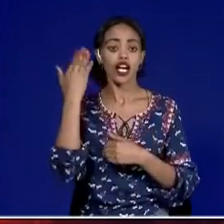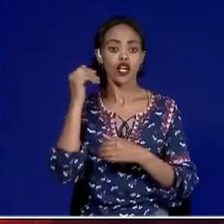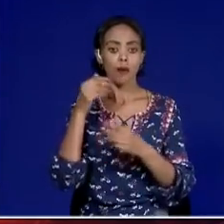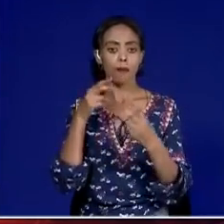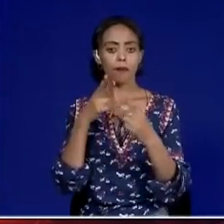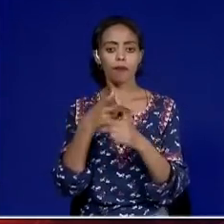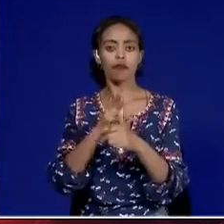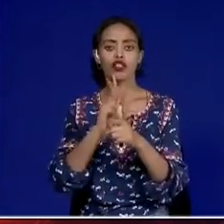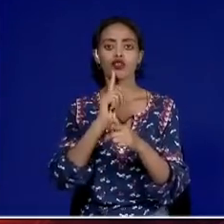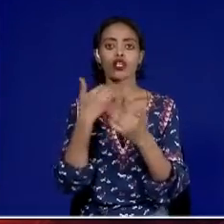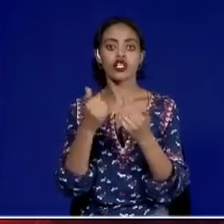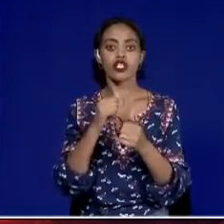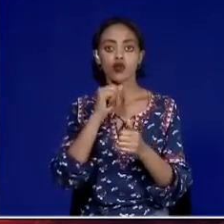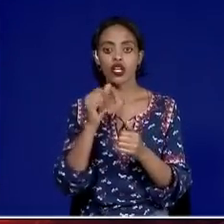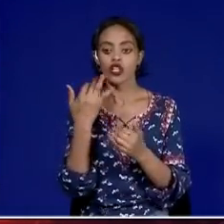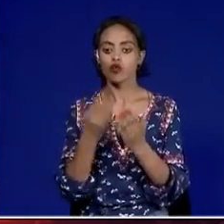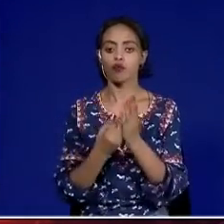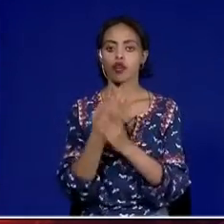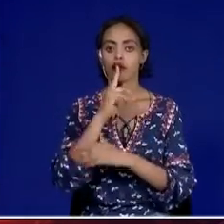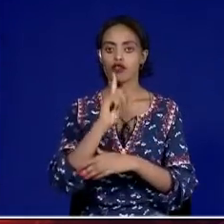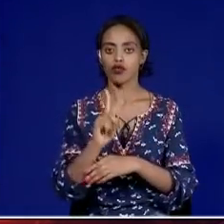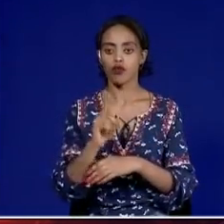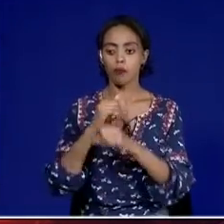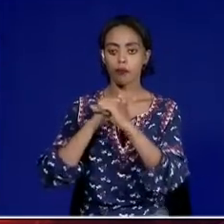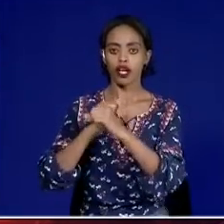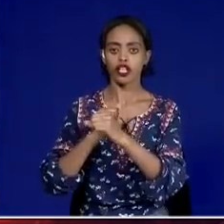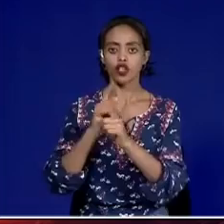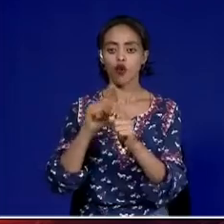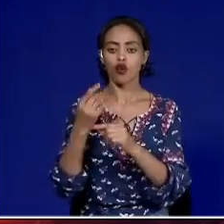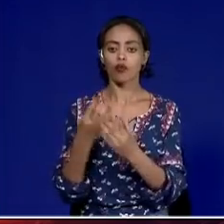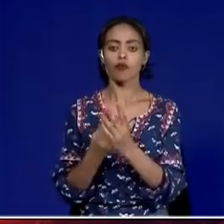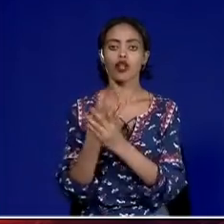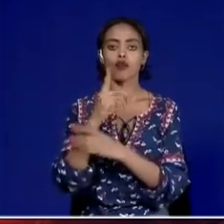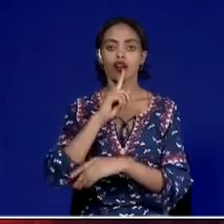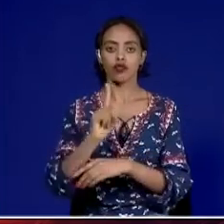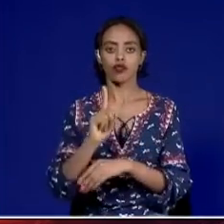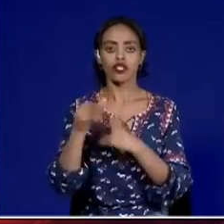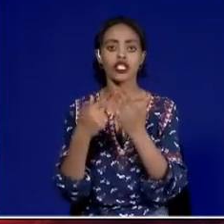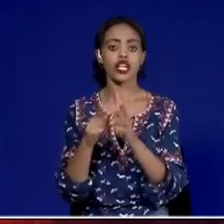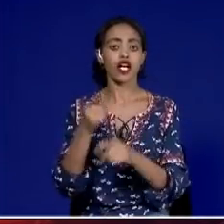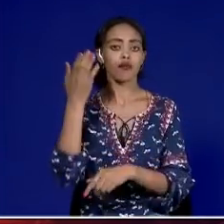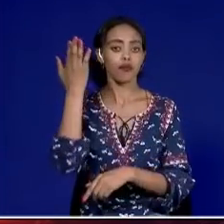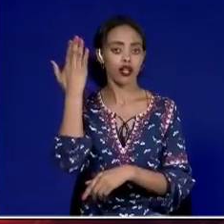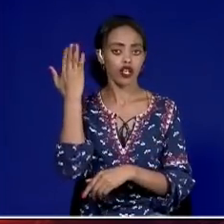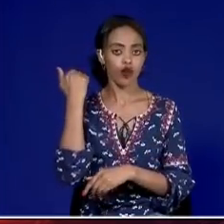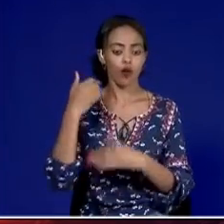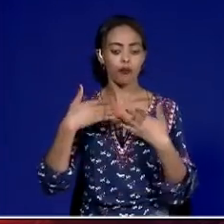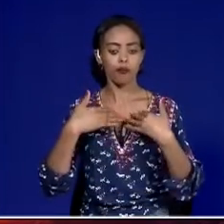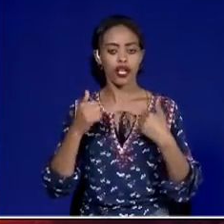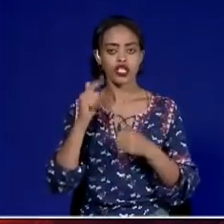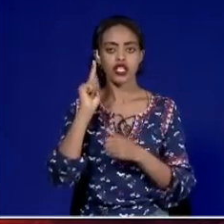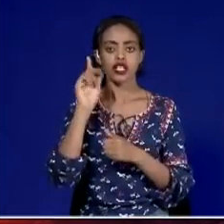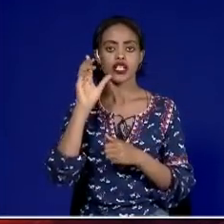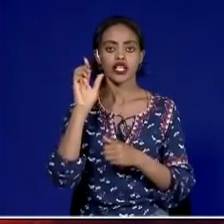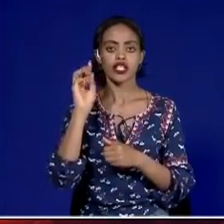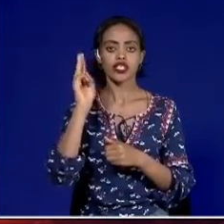خز بطيت طرح يخوني خله بالمعات ما خاتخله بالمعاتي سلازي هاوزي هام قادمكم منا اسي نقصغه